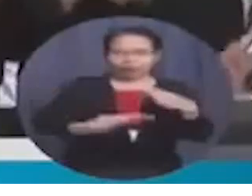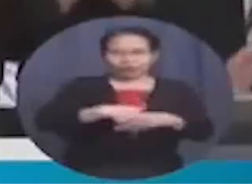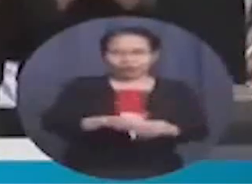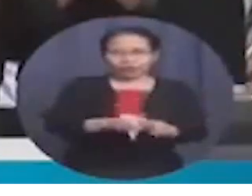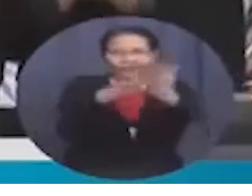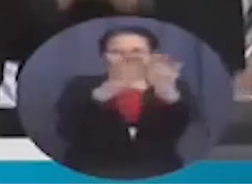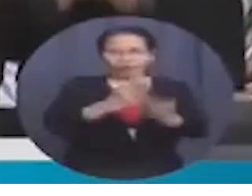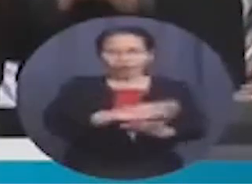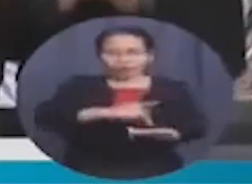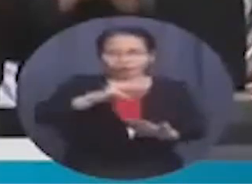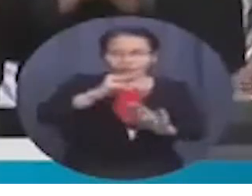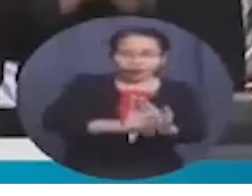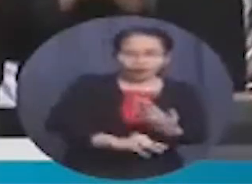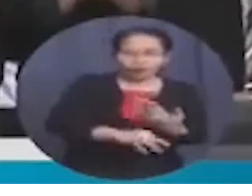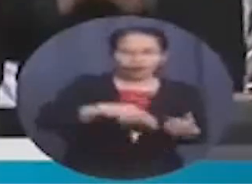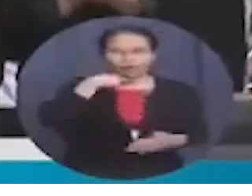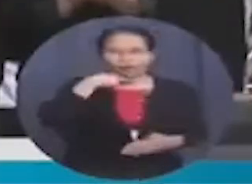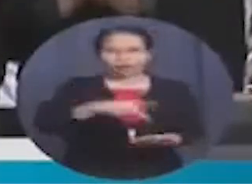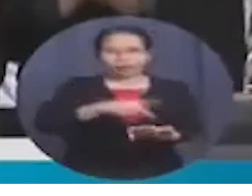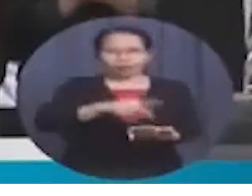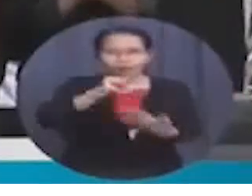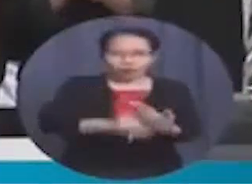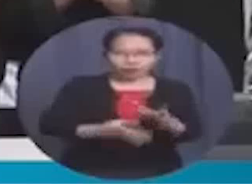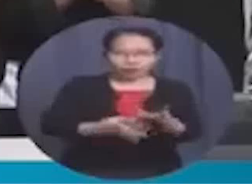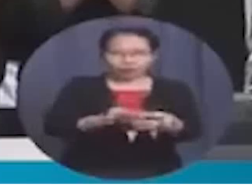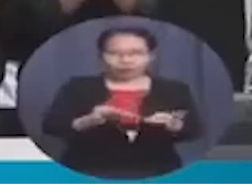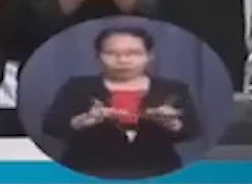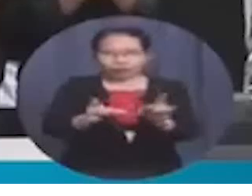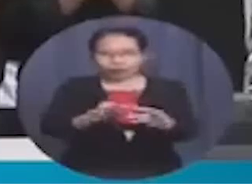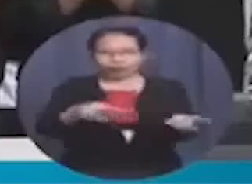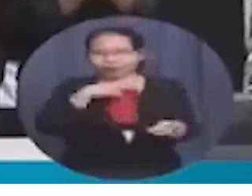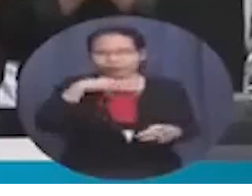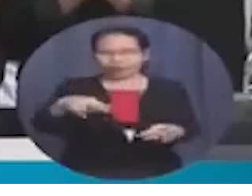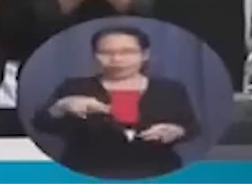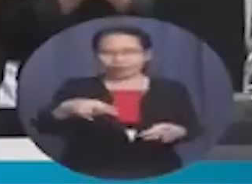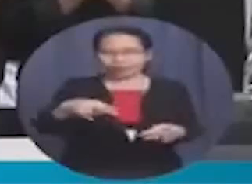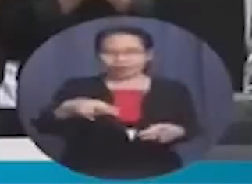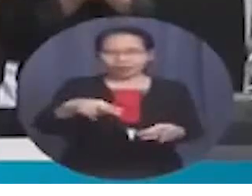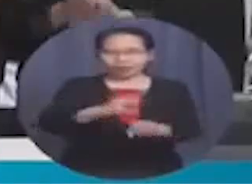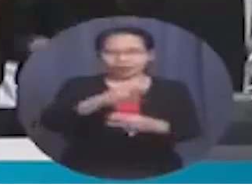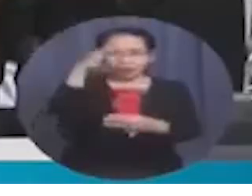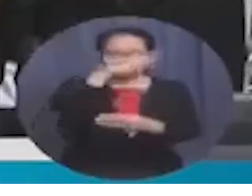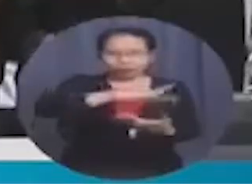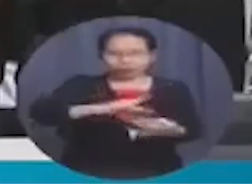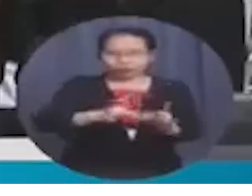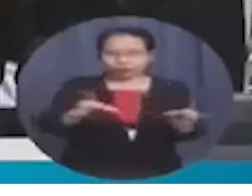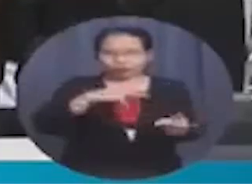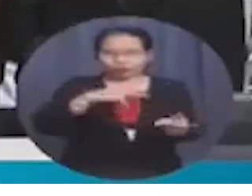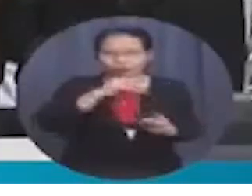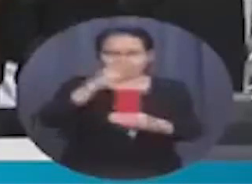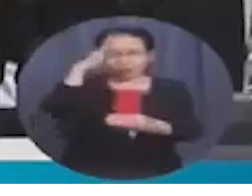At itong programang ito, hindi ito programa ng kwento-kwento. Hindi. Eh, kaya nga open ito